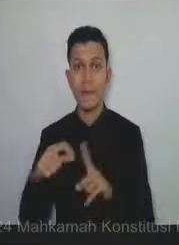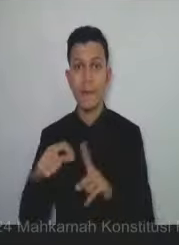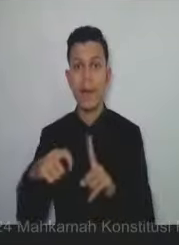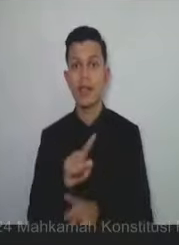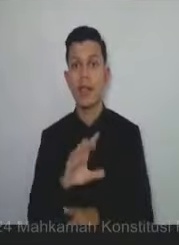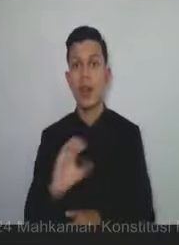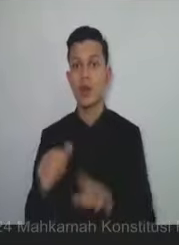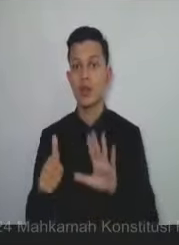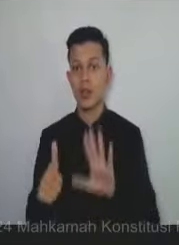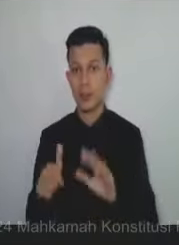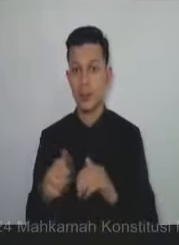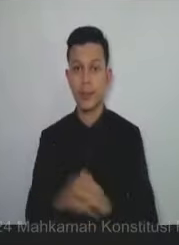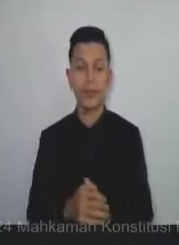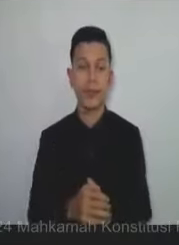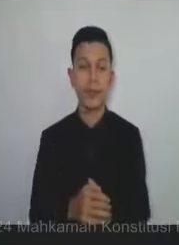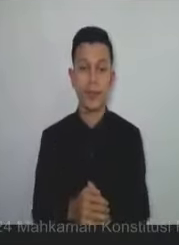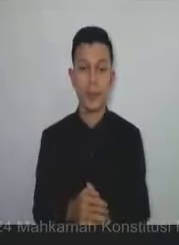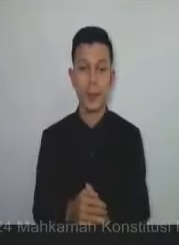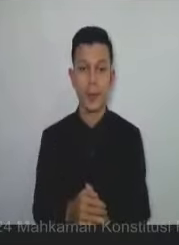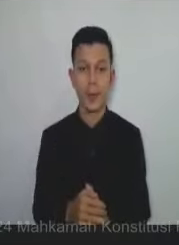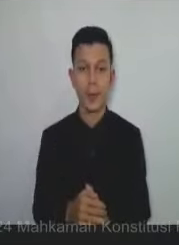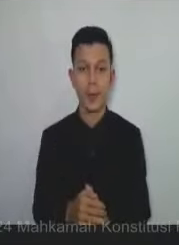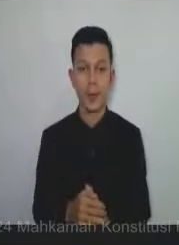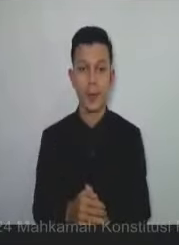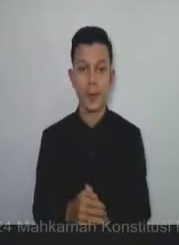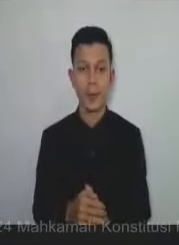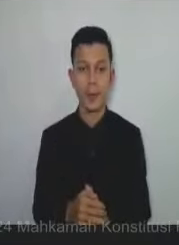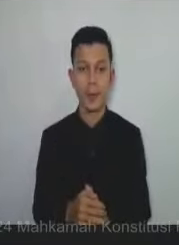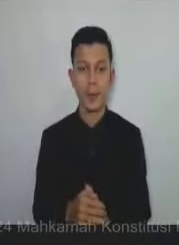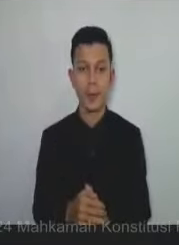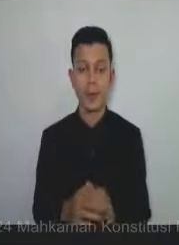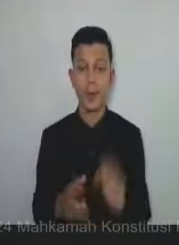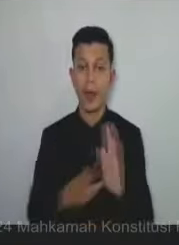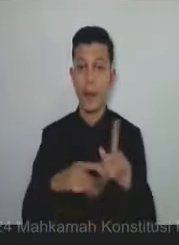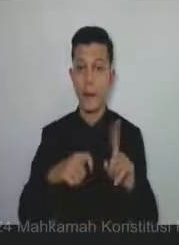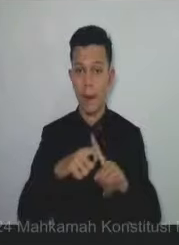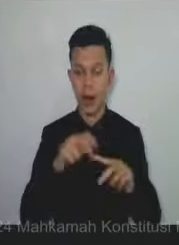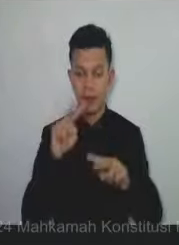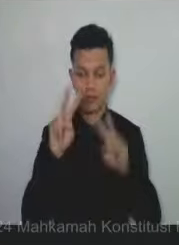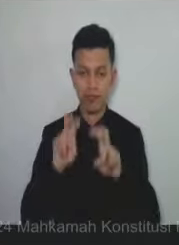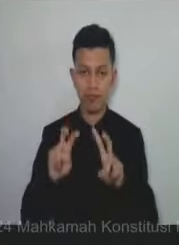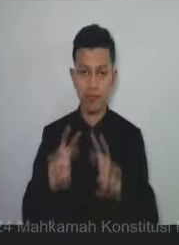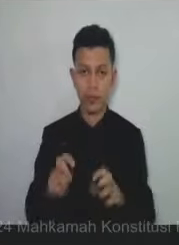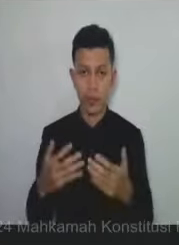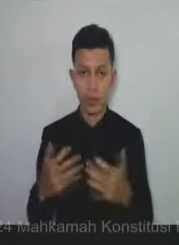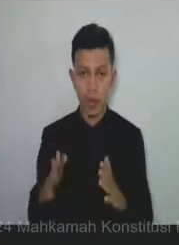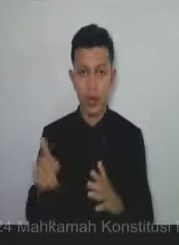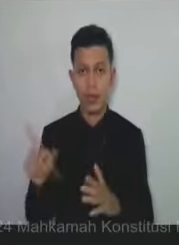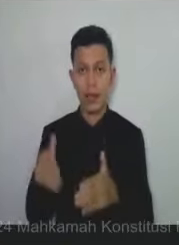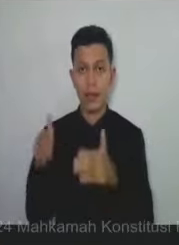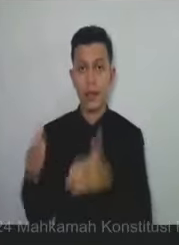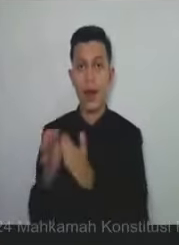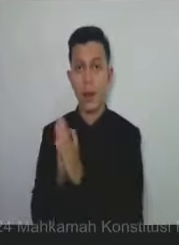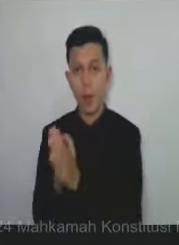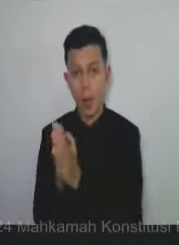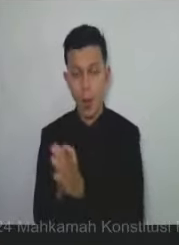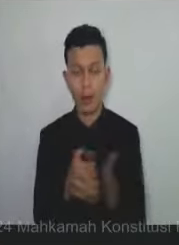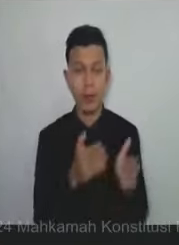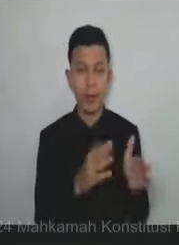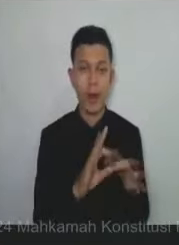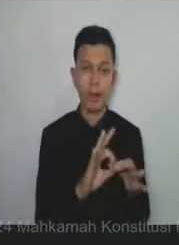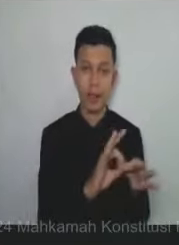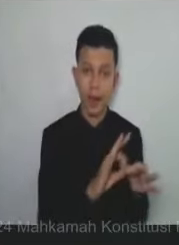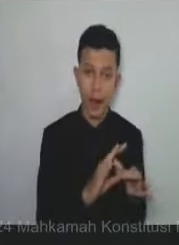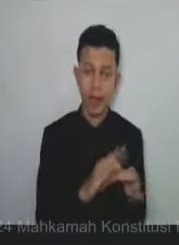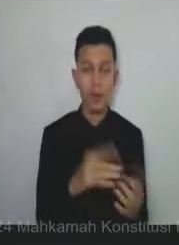setelah mahkamah memeriksa secara saksama dalil pemohon, jawaban termohon, keterangan pihak terkait,